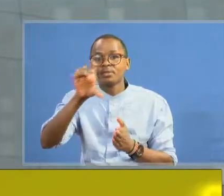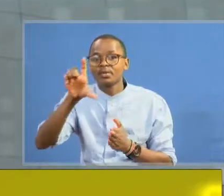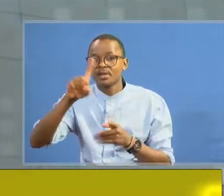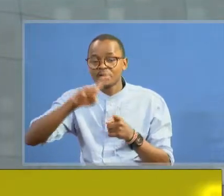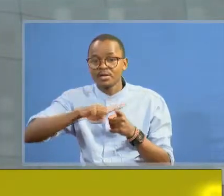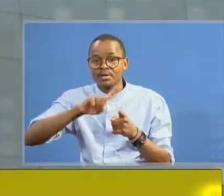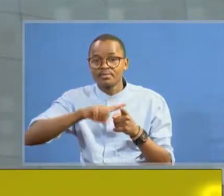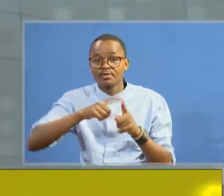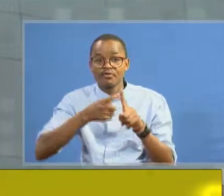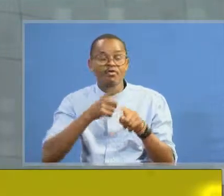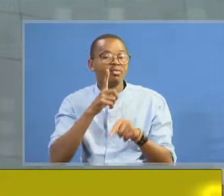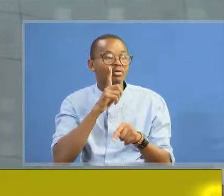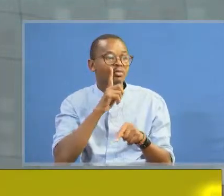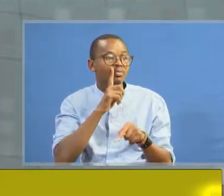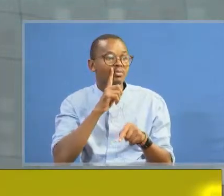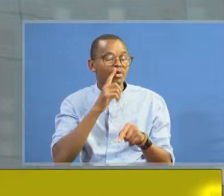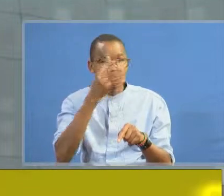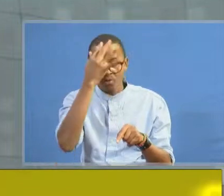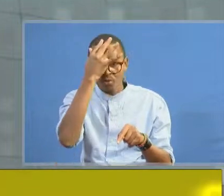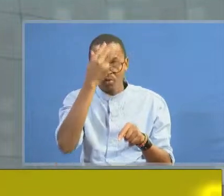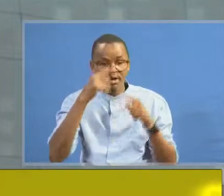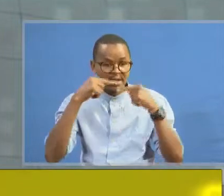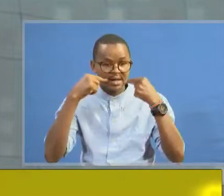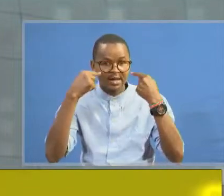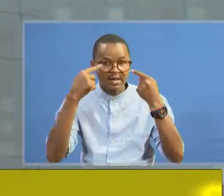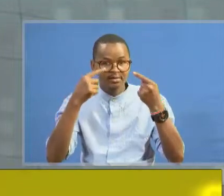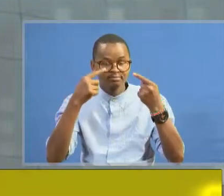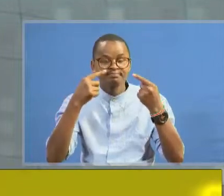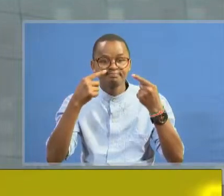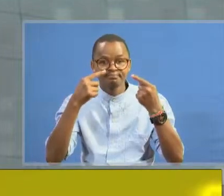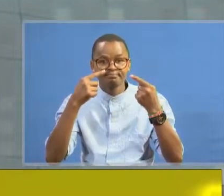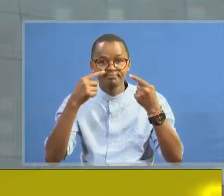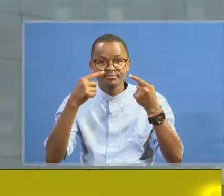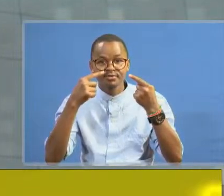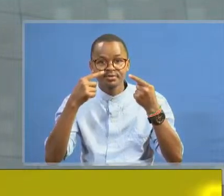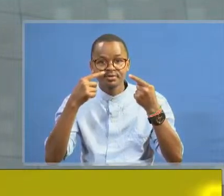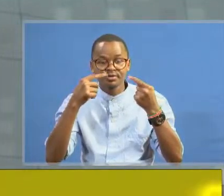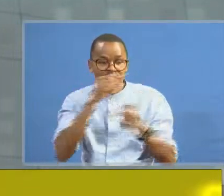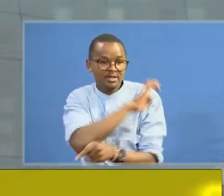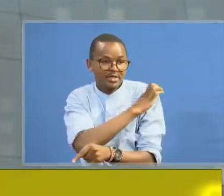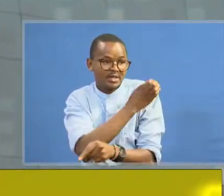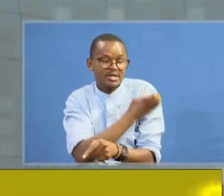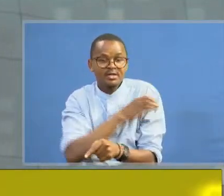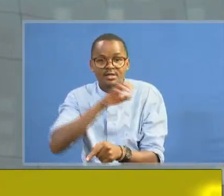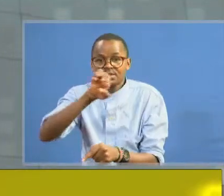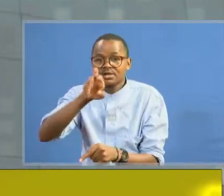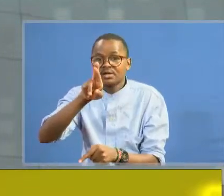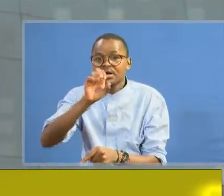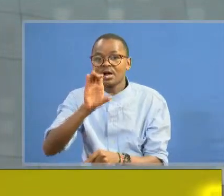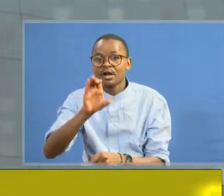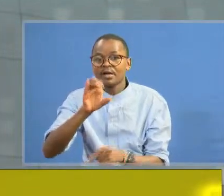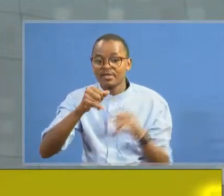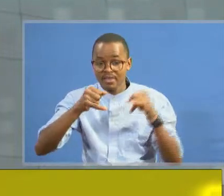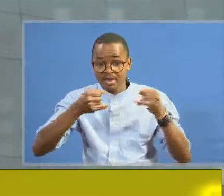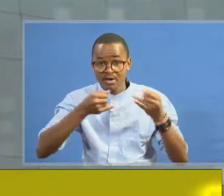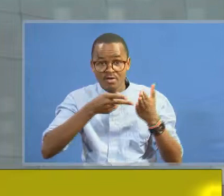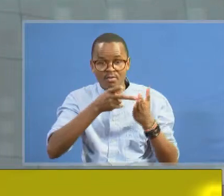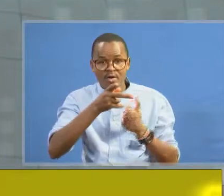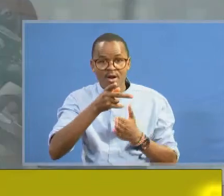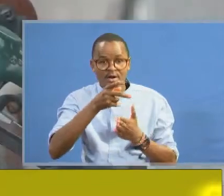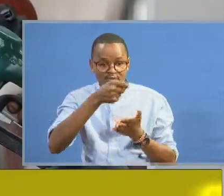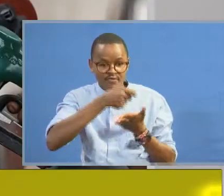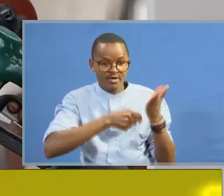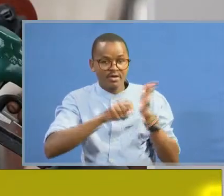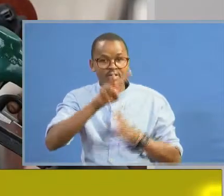tarehe 15 mwezi huu. Hii ni kufuatia tangazo la tume ya kudhibiti kawi nchini ERC. Bei hizi mpya zimejumuisha